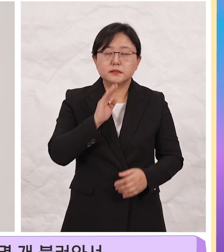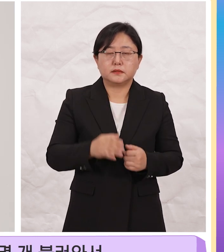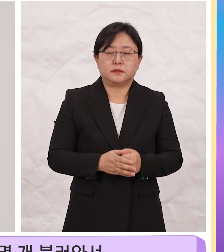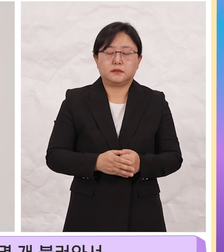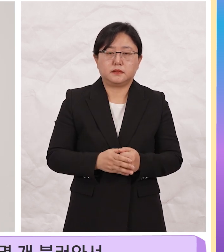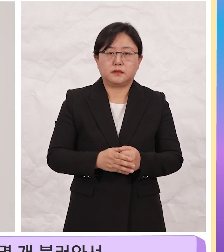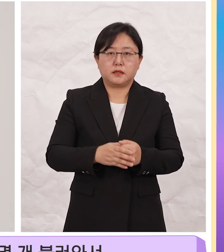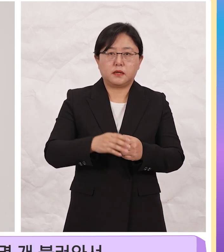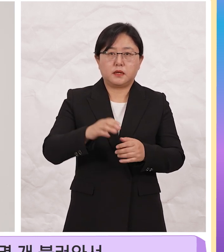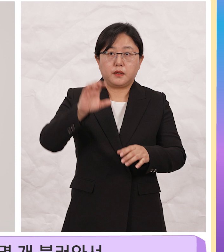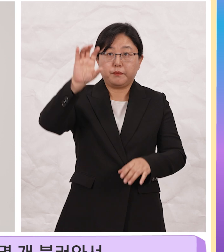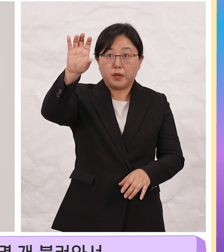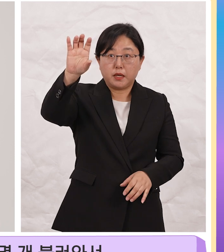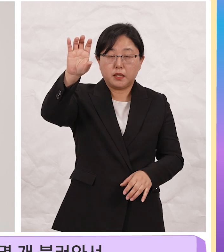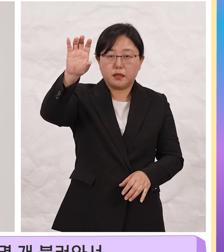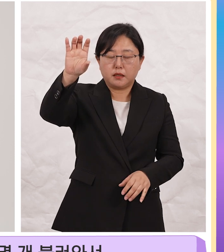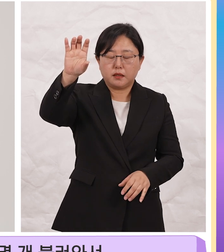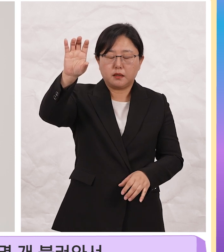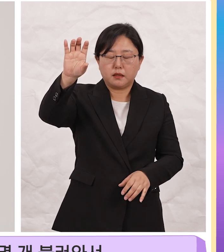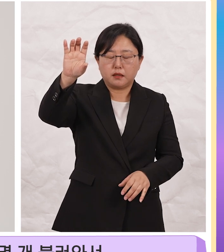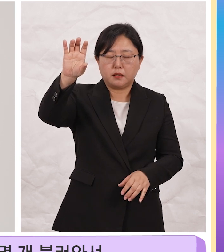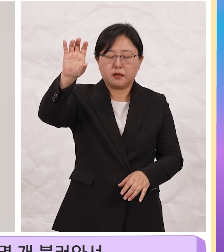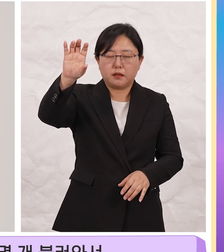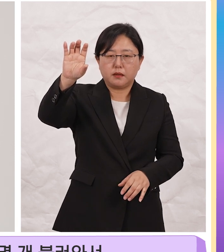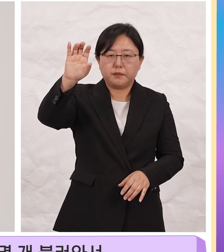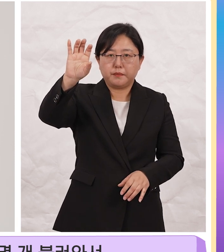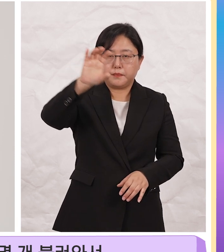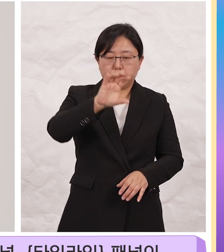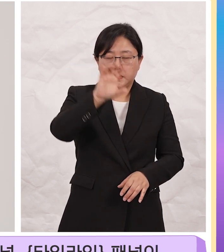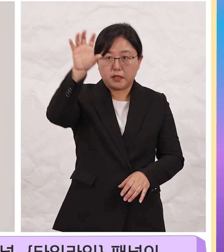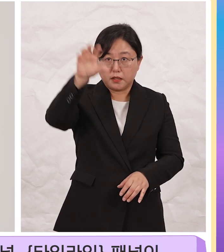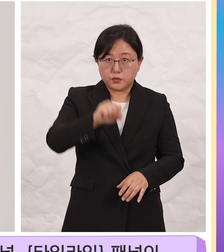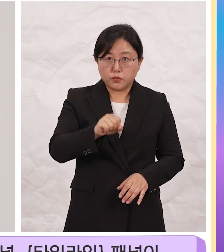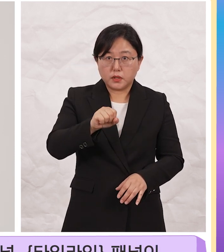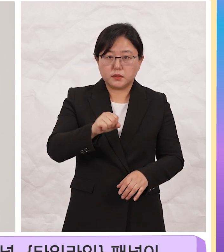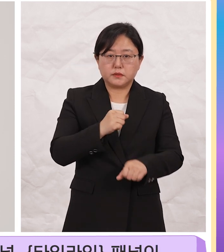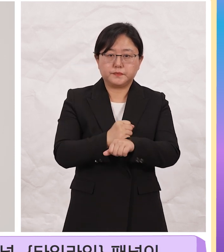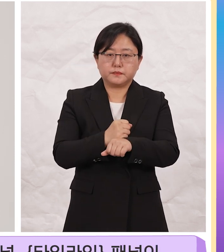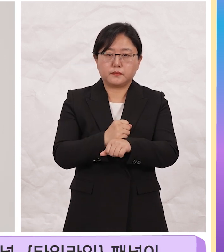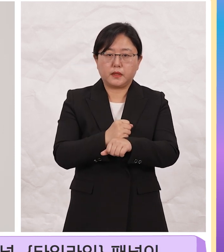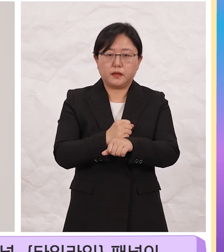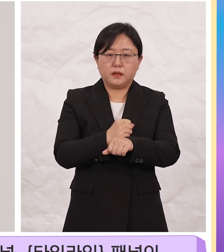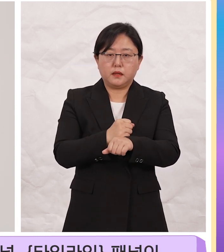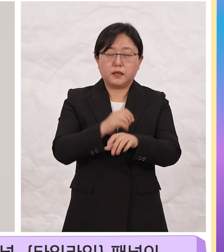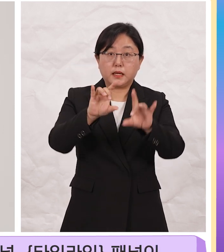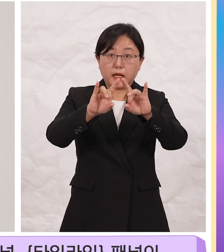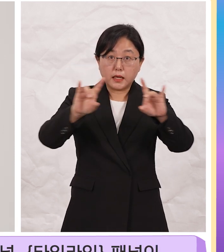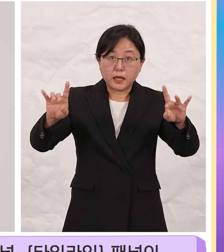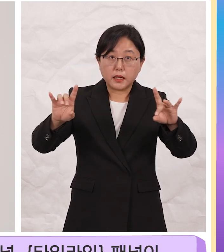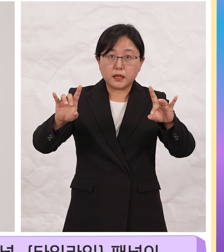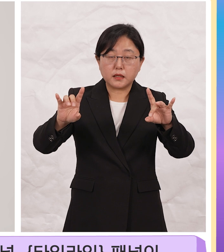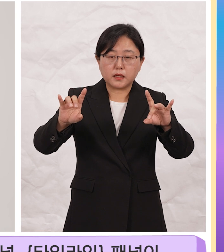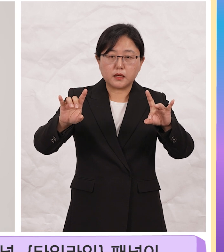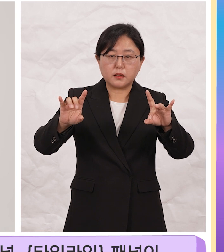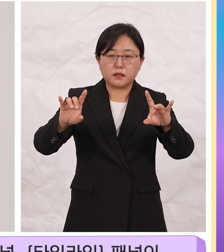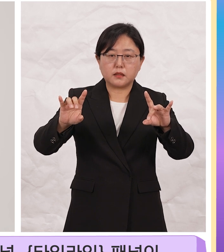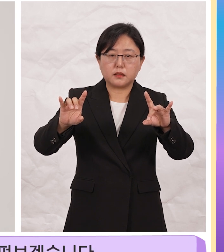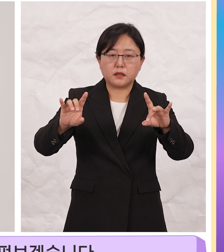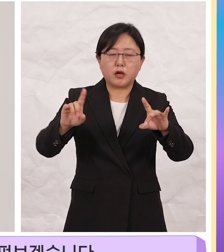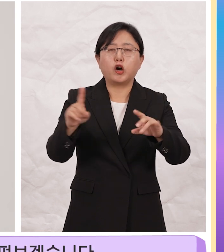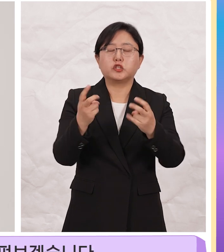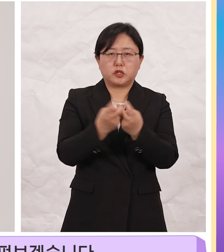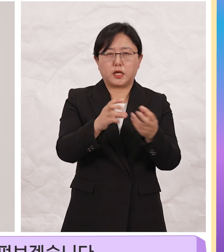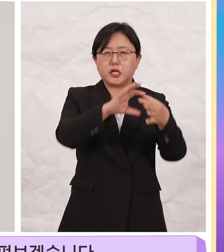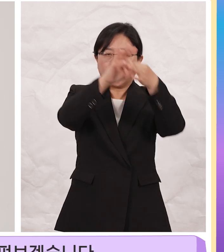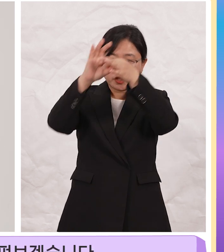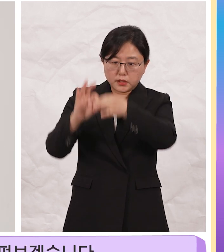실제 프로젝트 패널의 파일을 몇 개 불러와서 프로젝트 패널, 소스 패널, 프로그램 패널, 타임라인